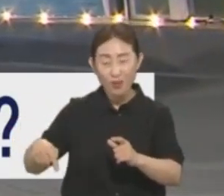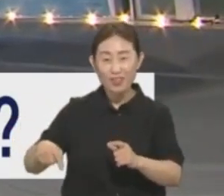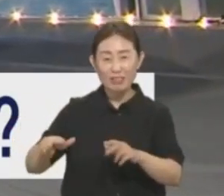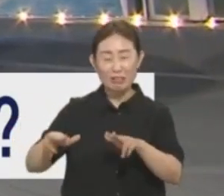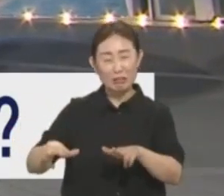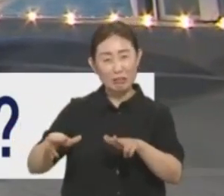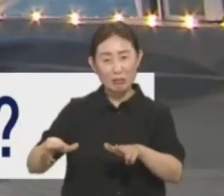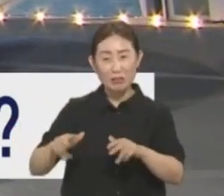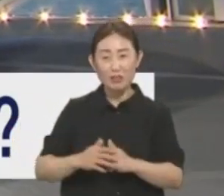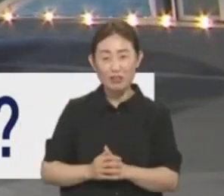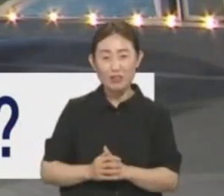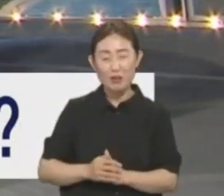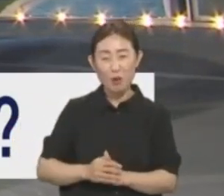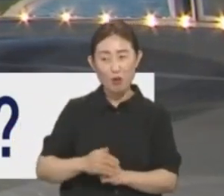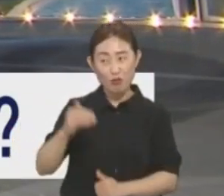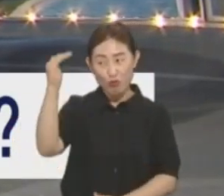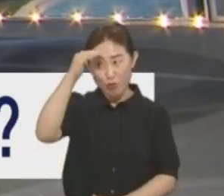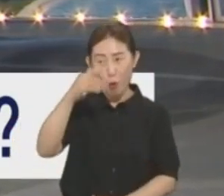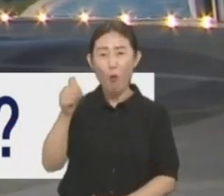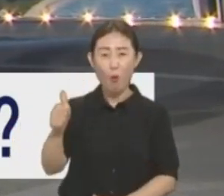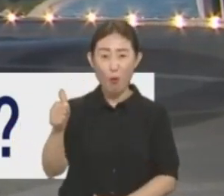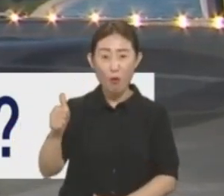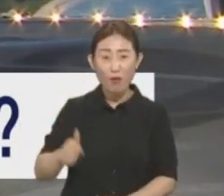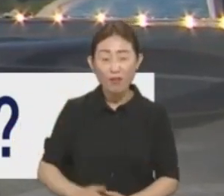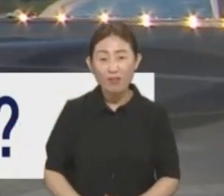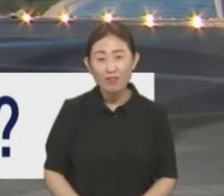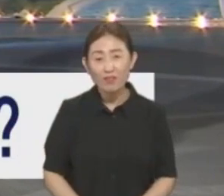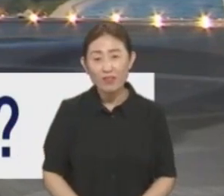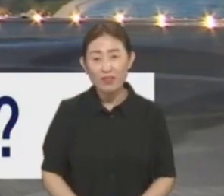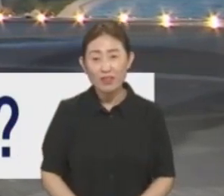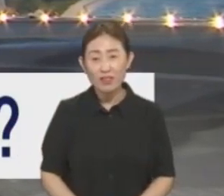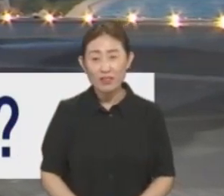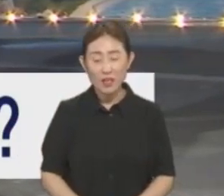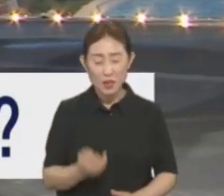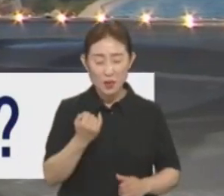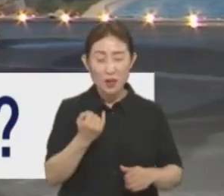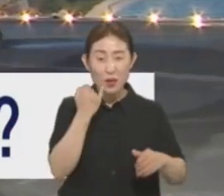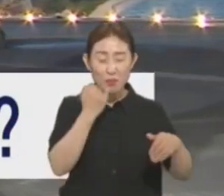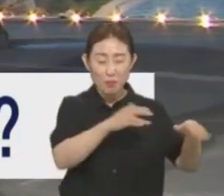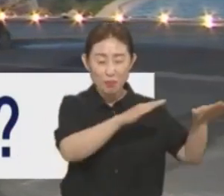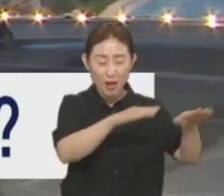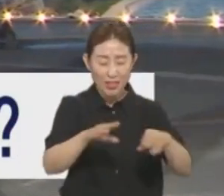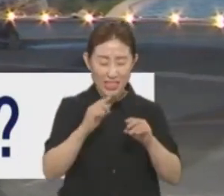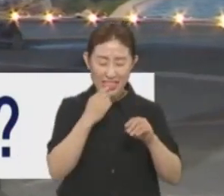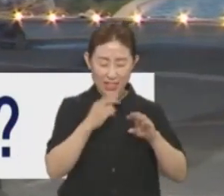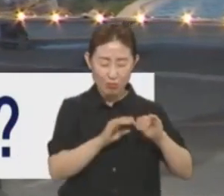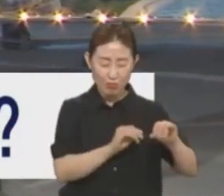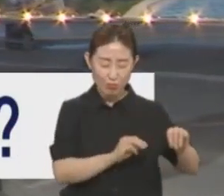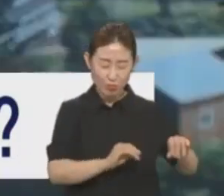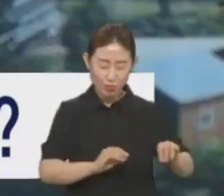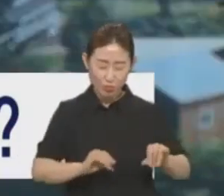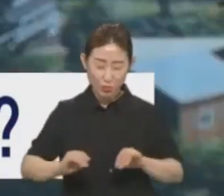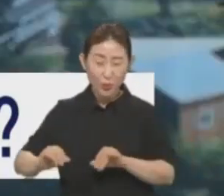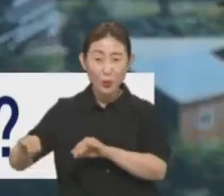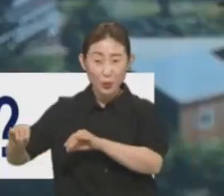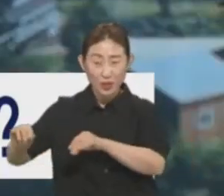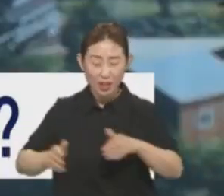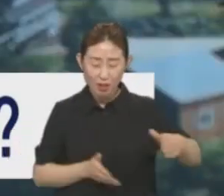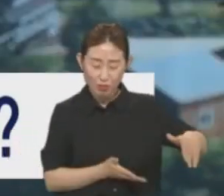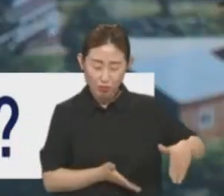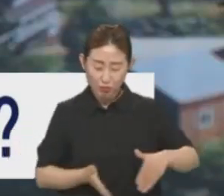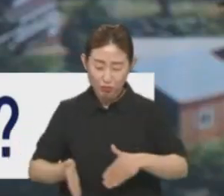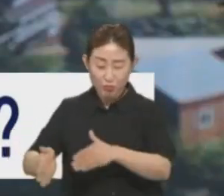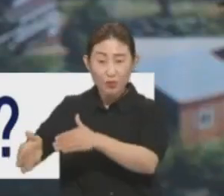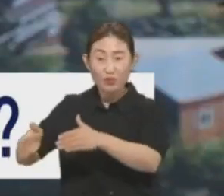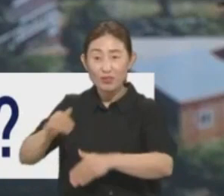계속해서 펼쳐져 있고 그리고 백사장의 항구 그리고 길을